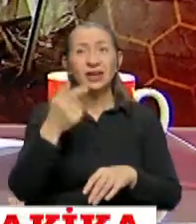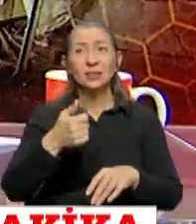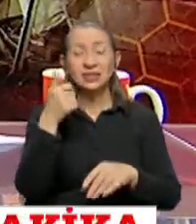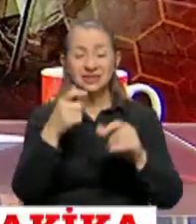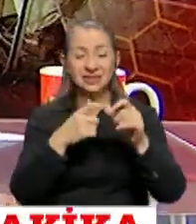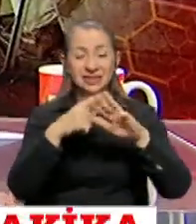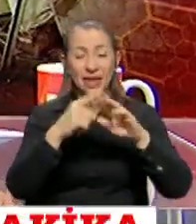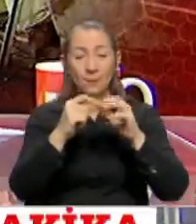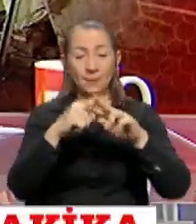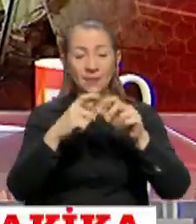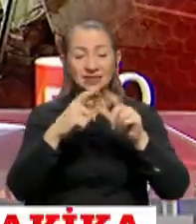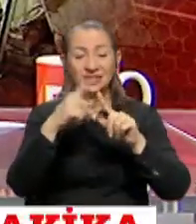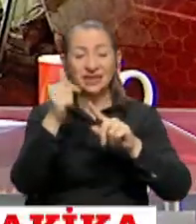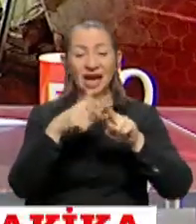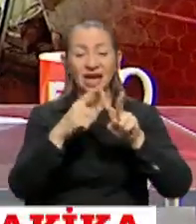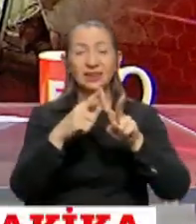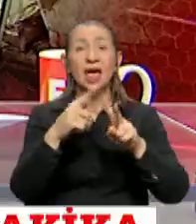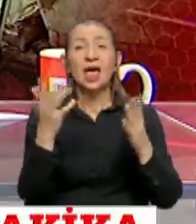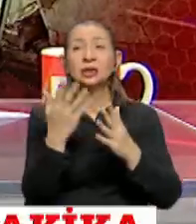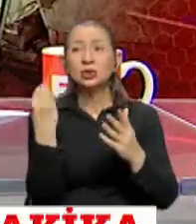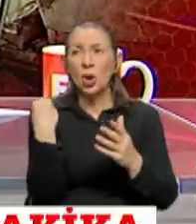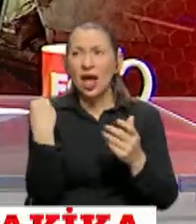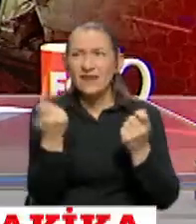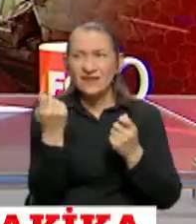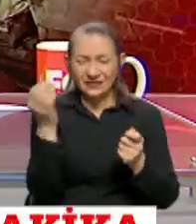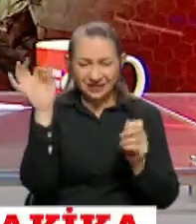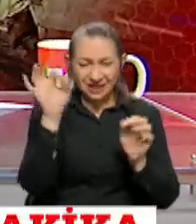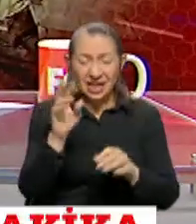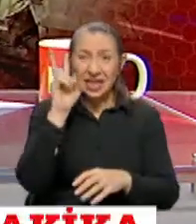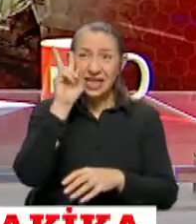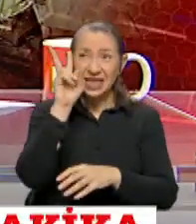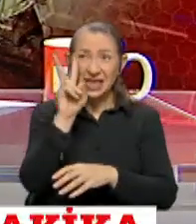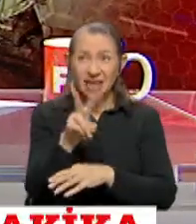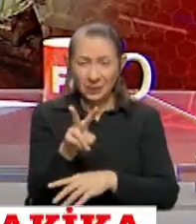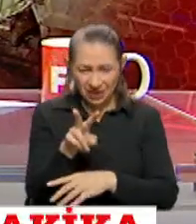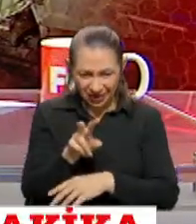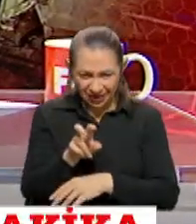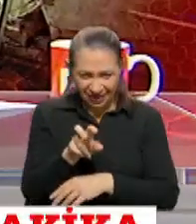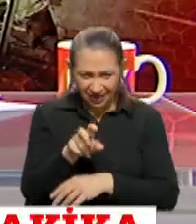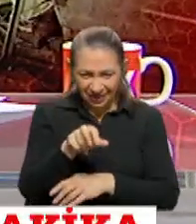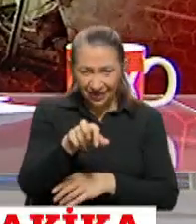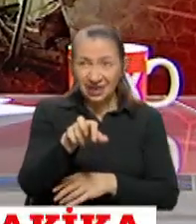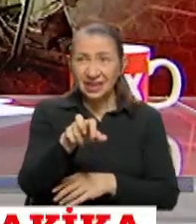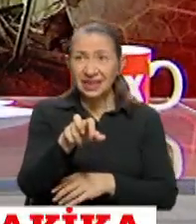başkanı Sebastián Piñera henüz göreve geldiği gün yemin etmeye